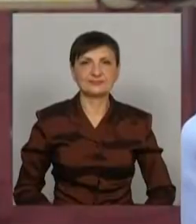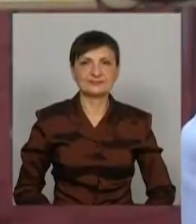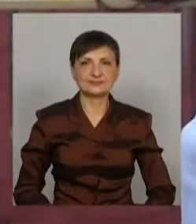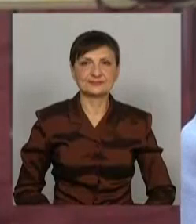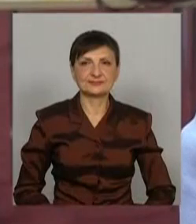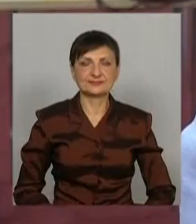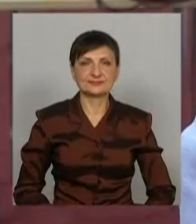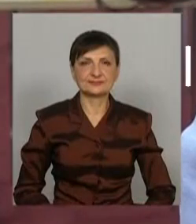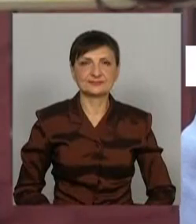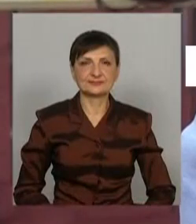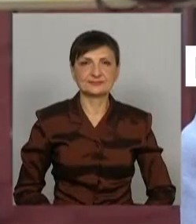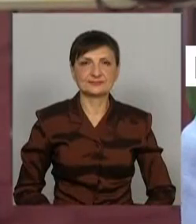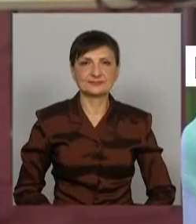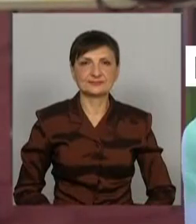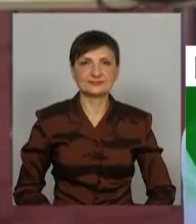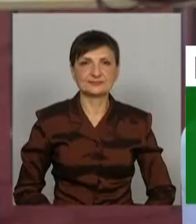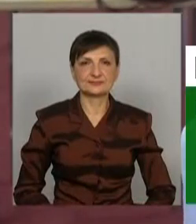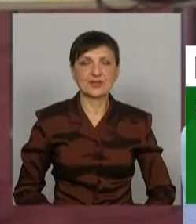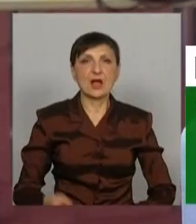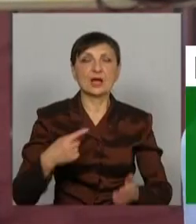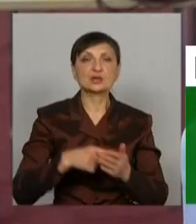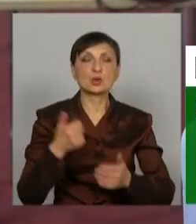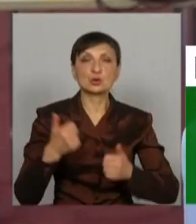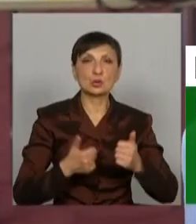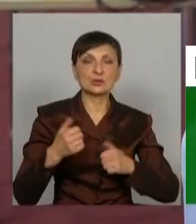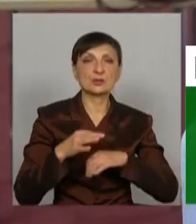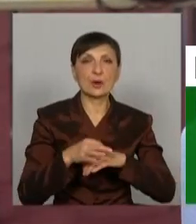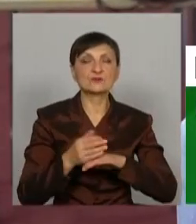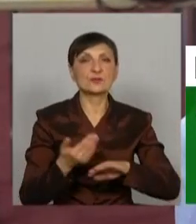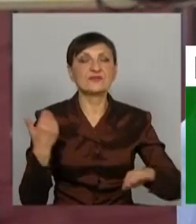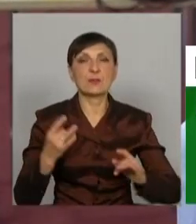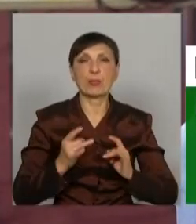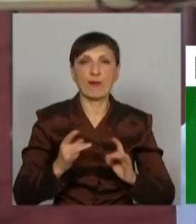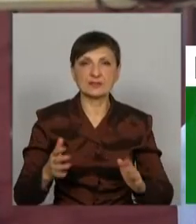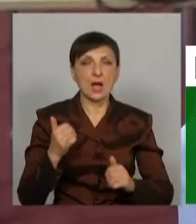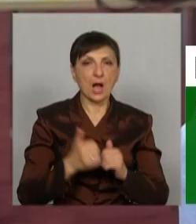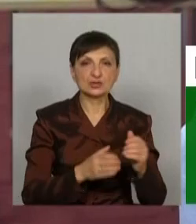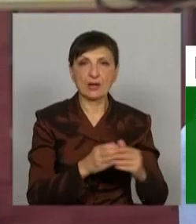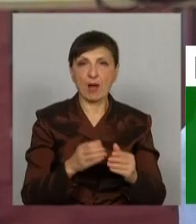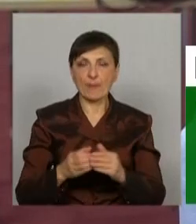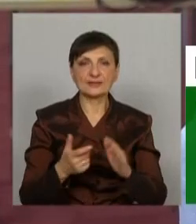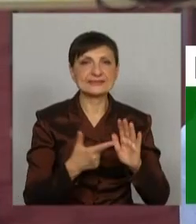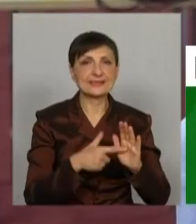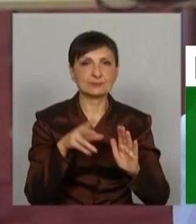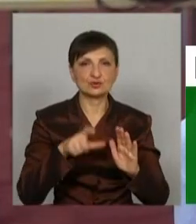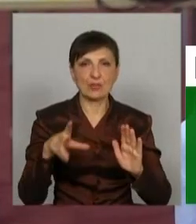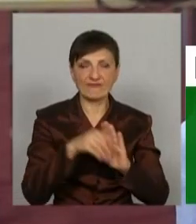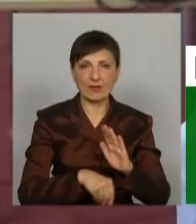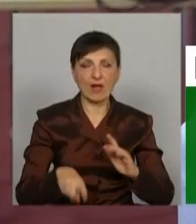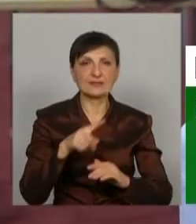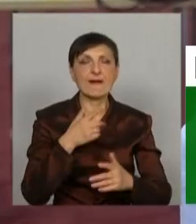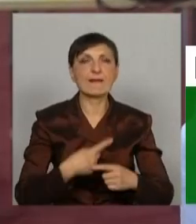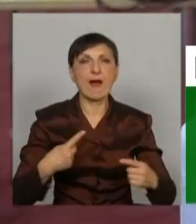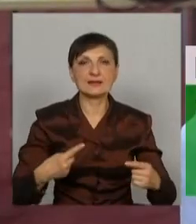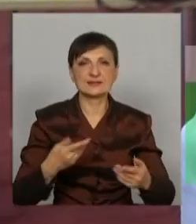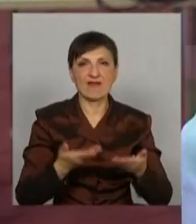локальный мире коллега валялся с городской турнир проводится в преддверии праздника в каждой команде по семь человек все они в разных весовых категориях